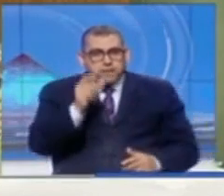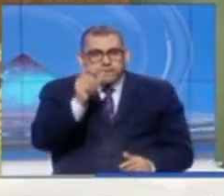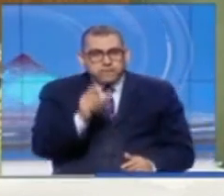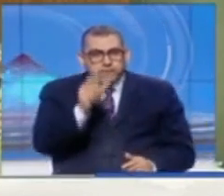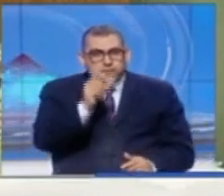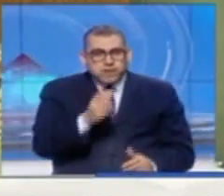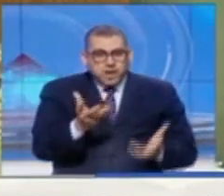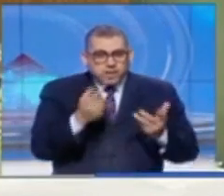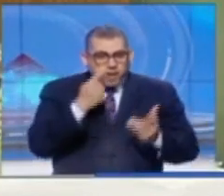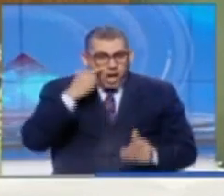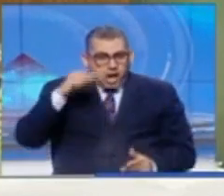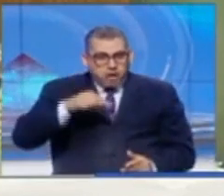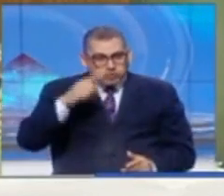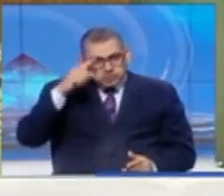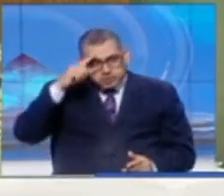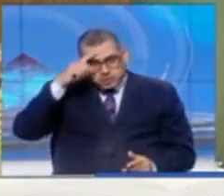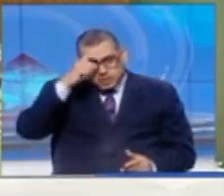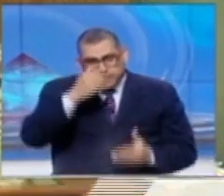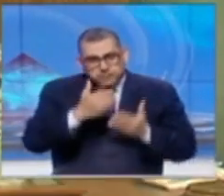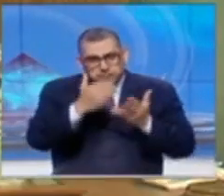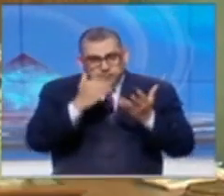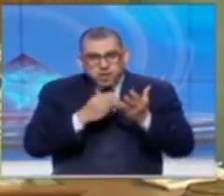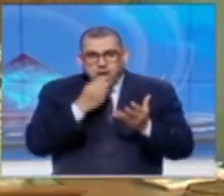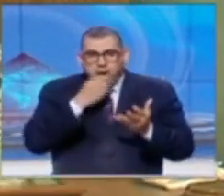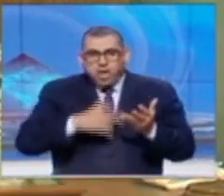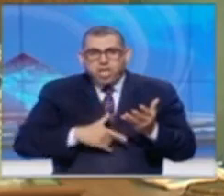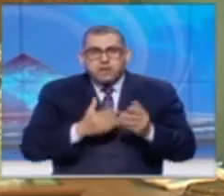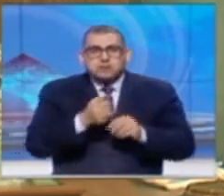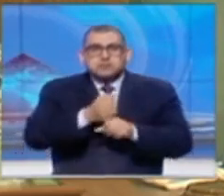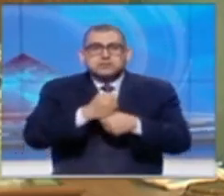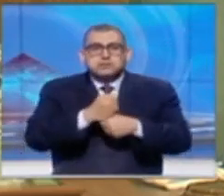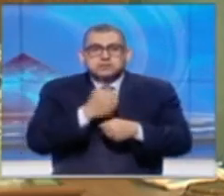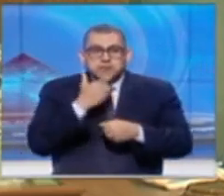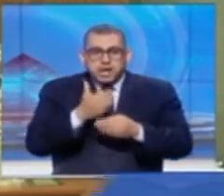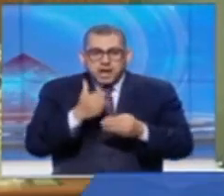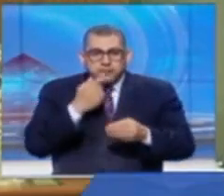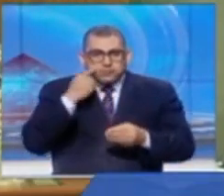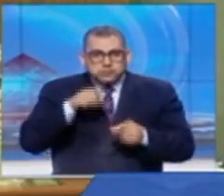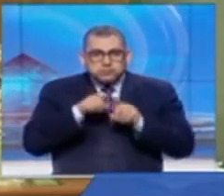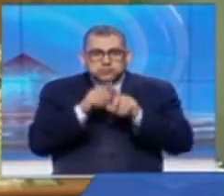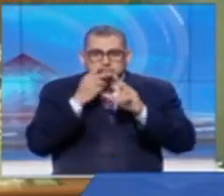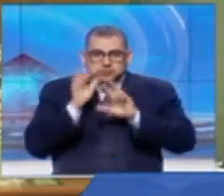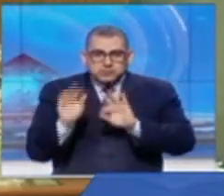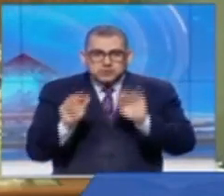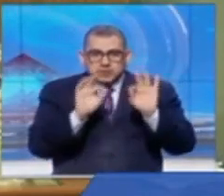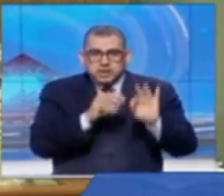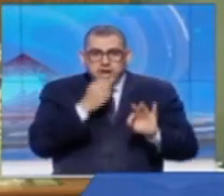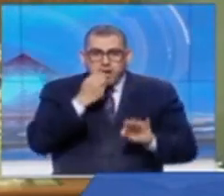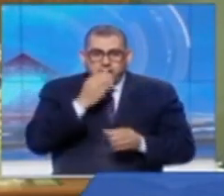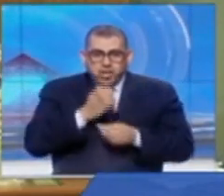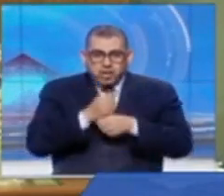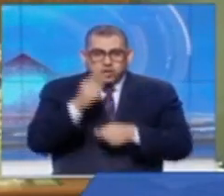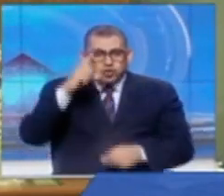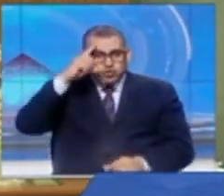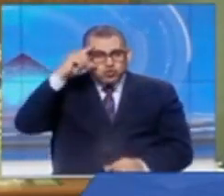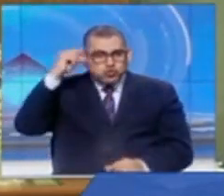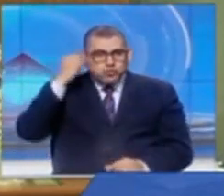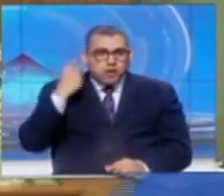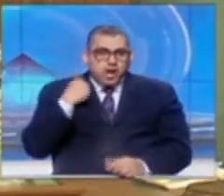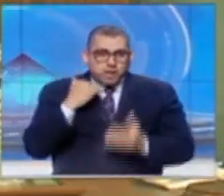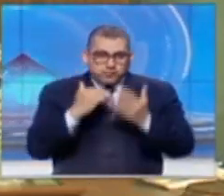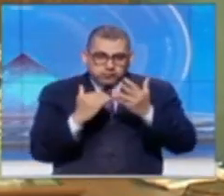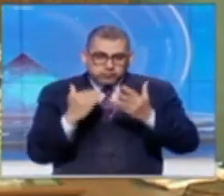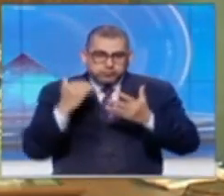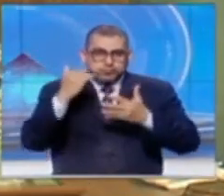الذين يعيشون في ظروف ما قبل المجاعة أو الشبيهة بالمجاعة في الصومال قد زاد